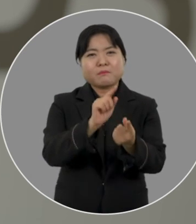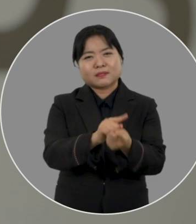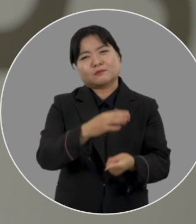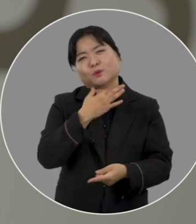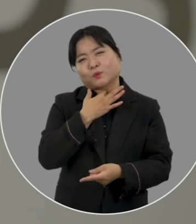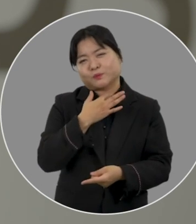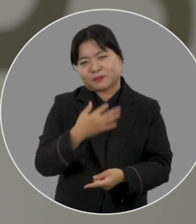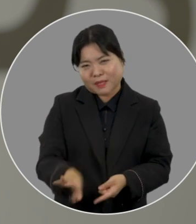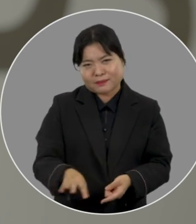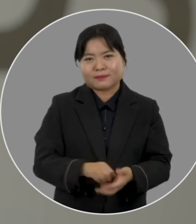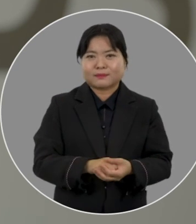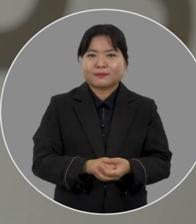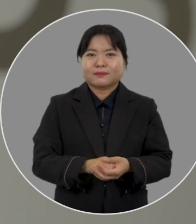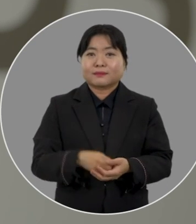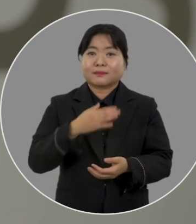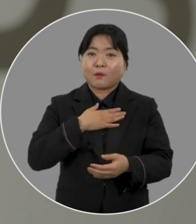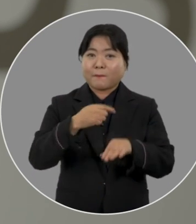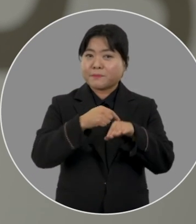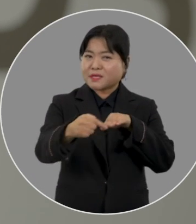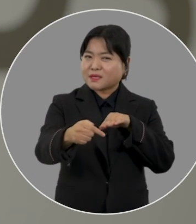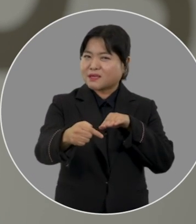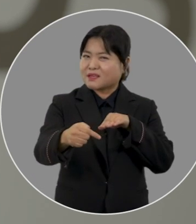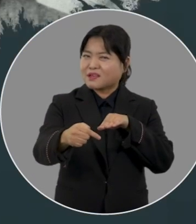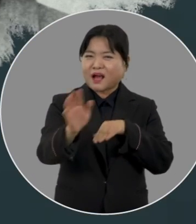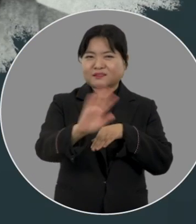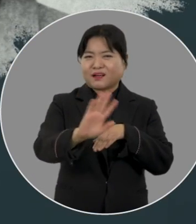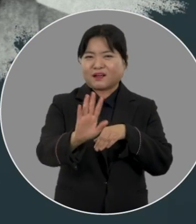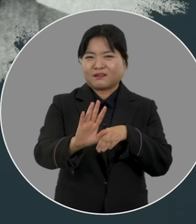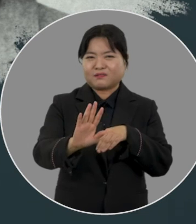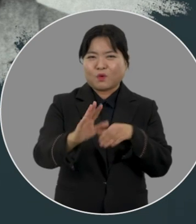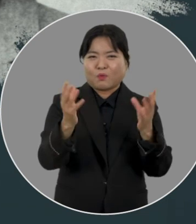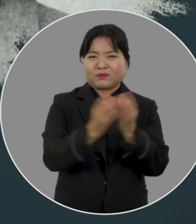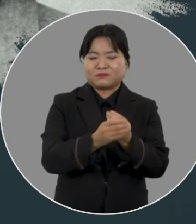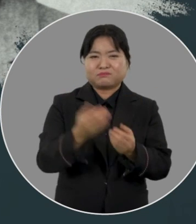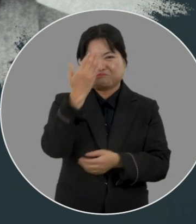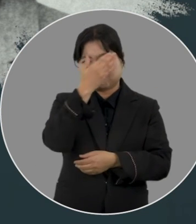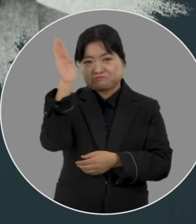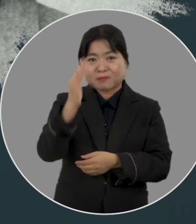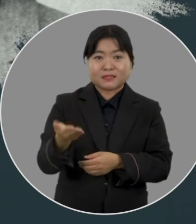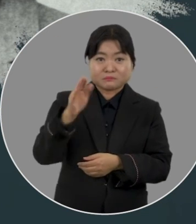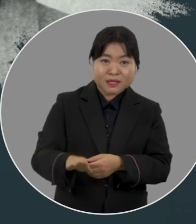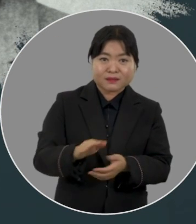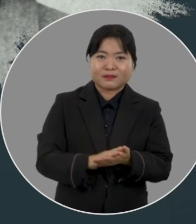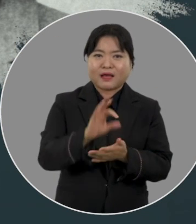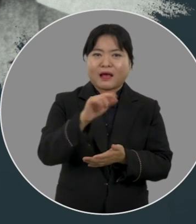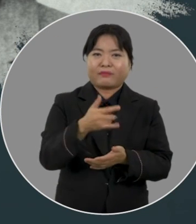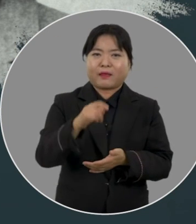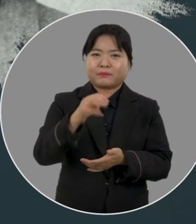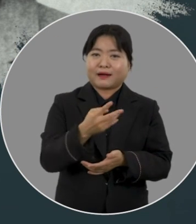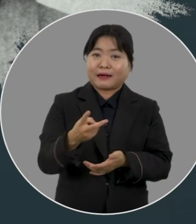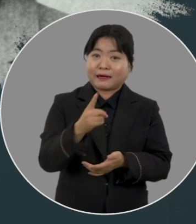번도 만나본 적이 없지만 나와 피를 나누진 않았지만 그 상태에서 안네 프랑크처럼